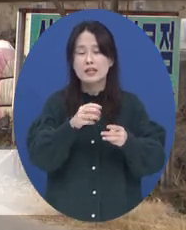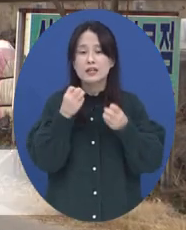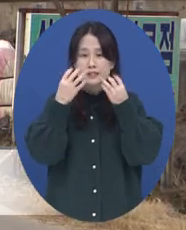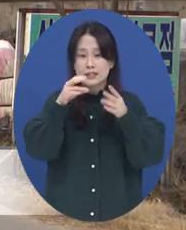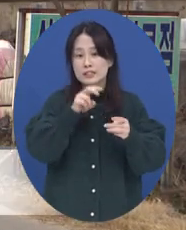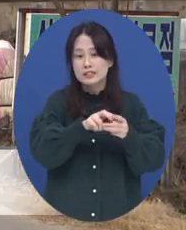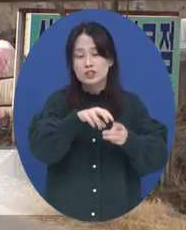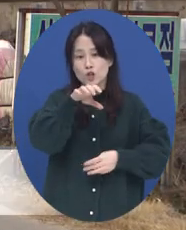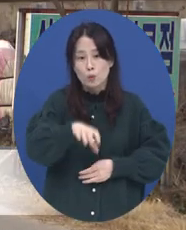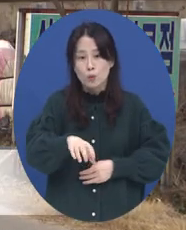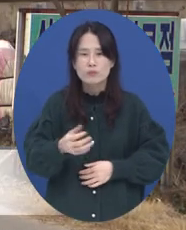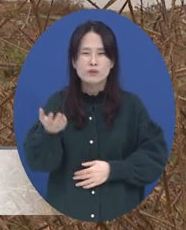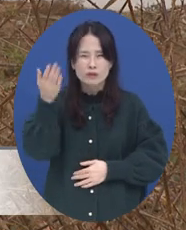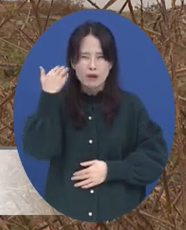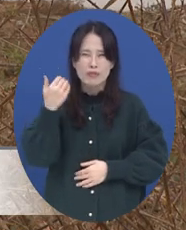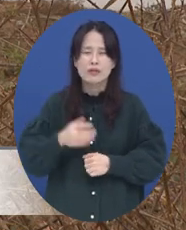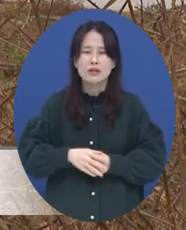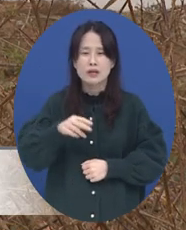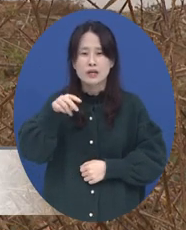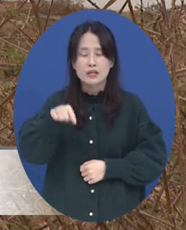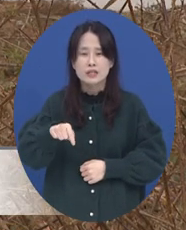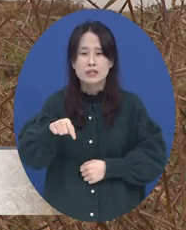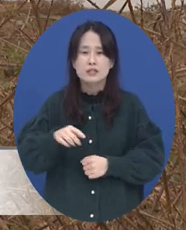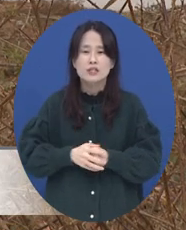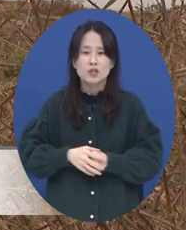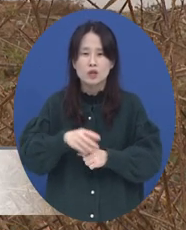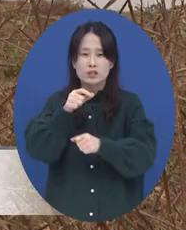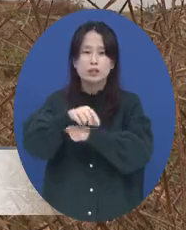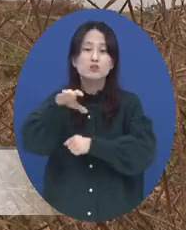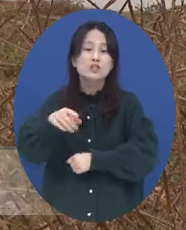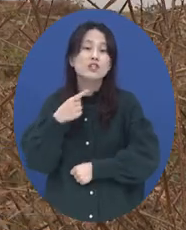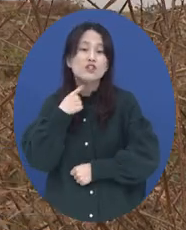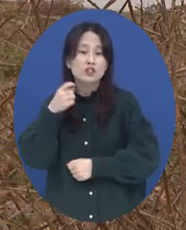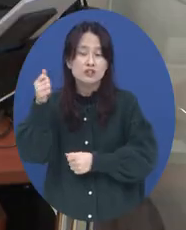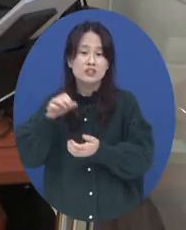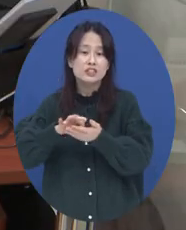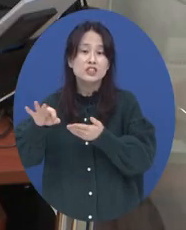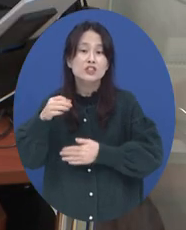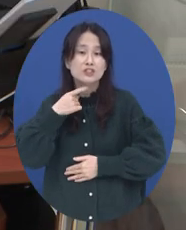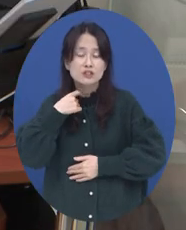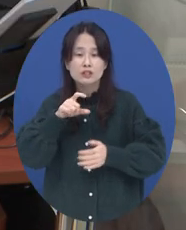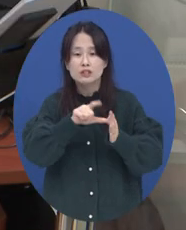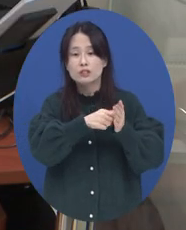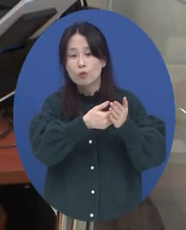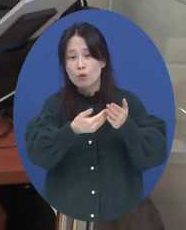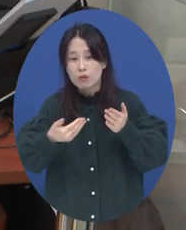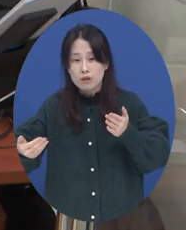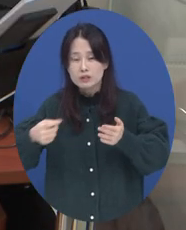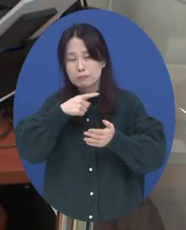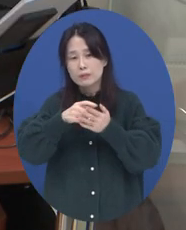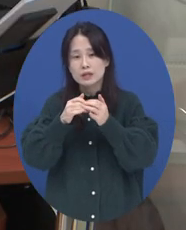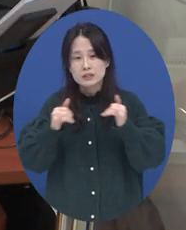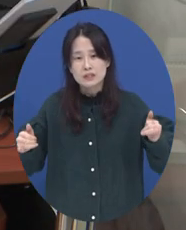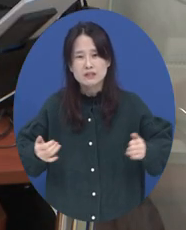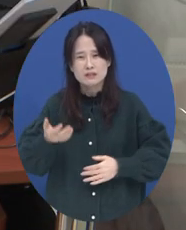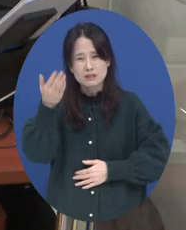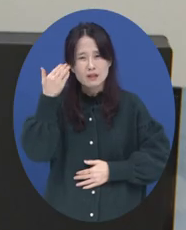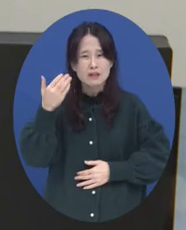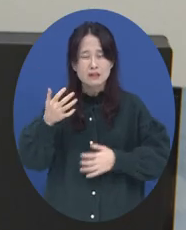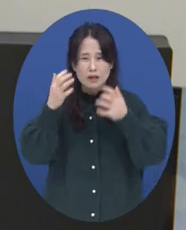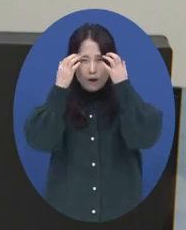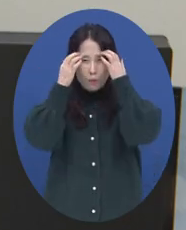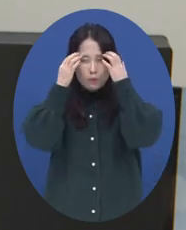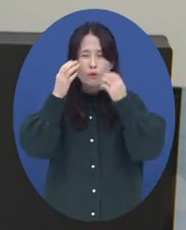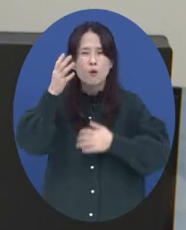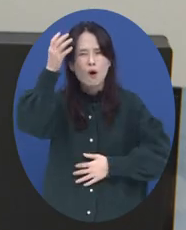이곳이 예전 성감학원의 본부격인 사무실터였습니다. 세월이 흘렀지만 피해자들에게 당시의